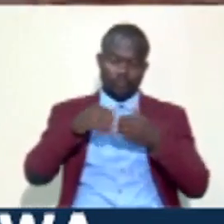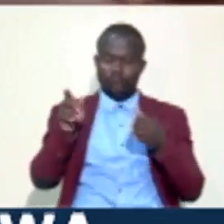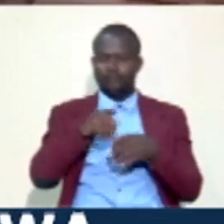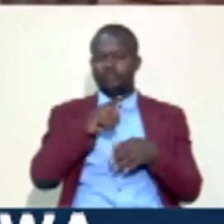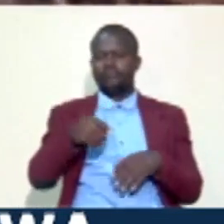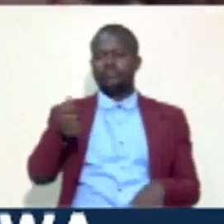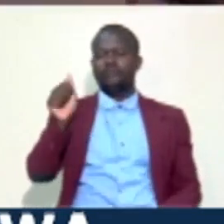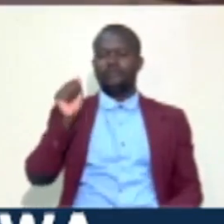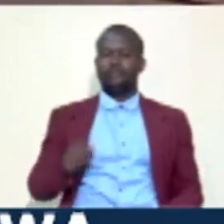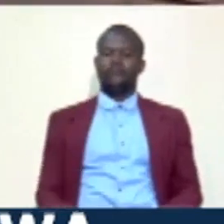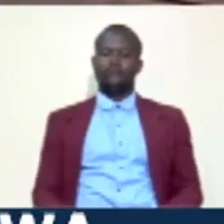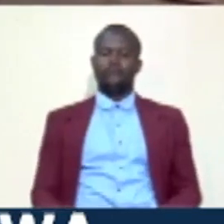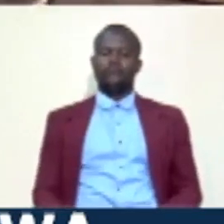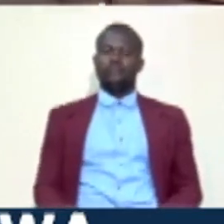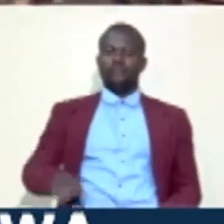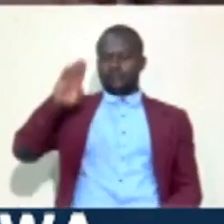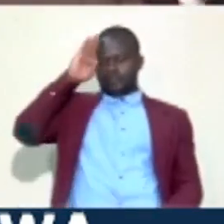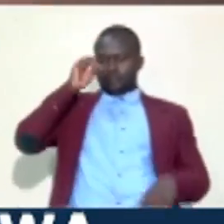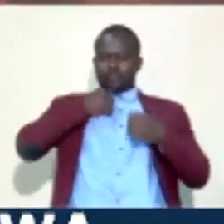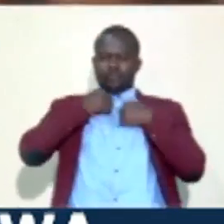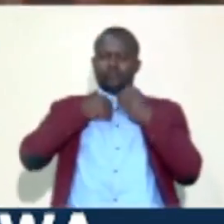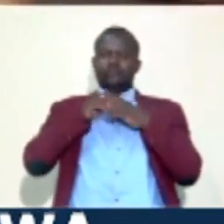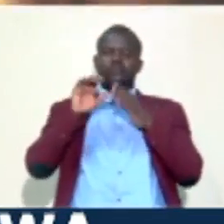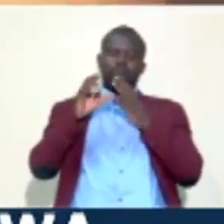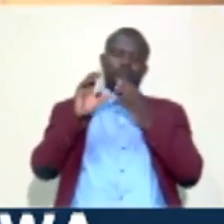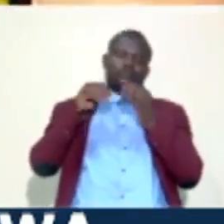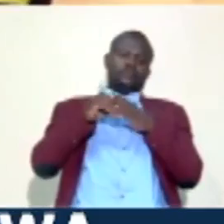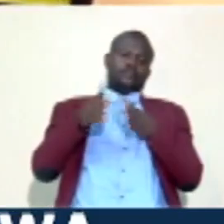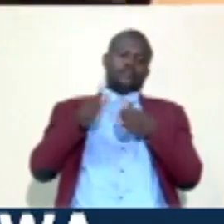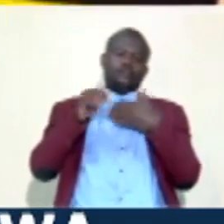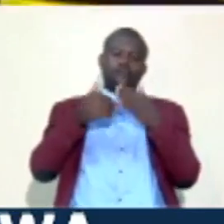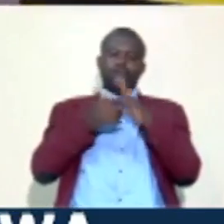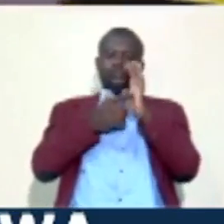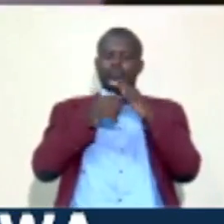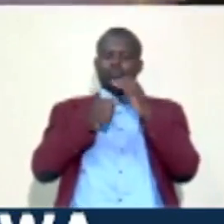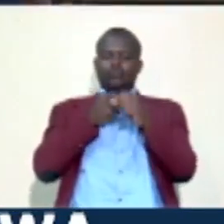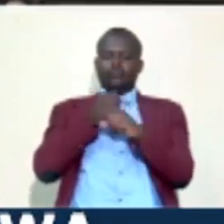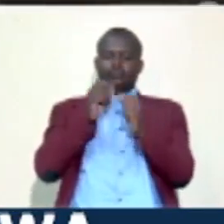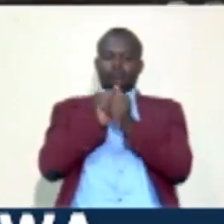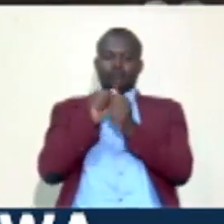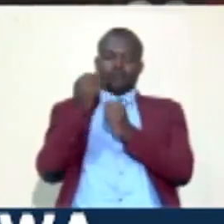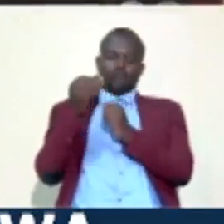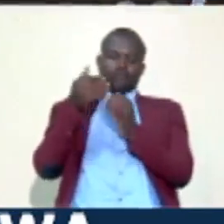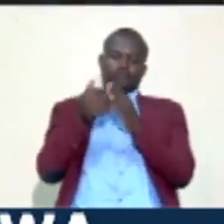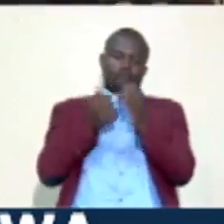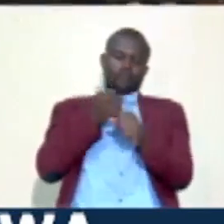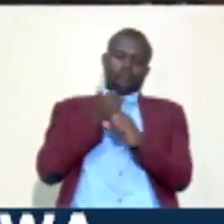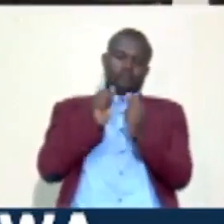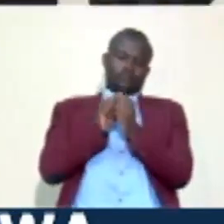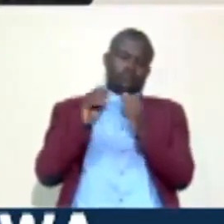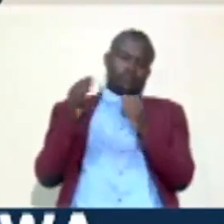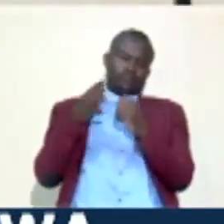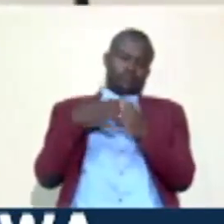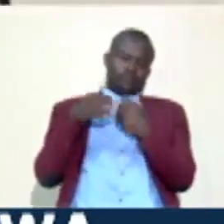amakosa yabo. Polisi y'u Rwanda ishami rishinzwe umutekano wo mu muhanda rigaragaza ko kuva mu mwaka w'2013 kugera mu mwaka